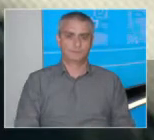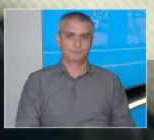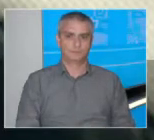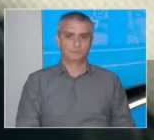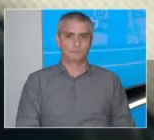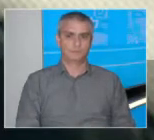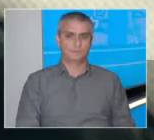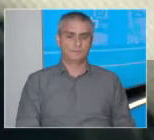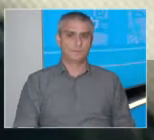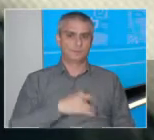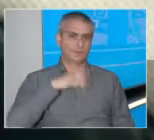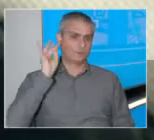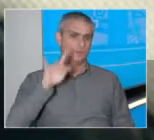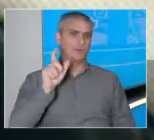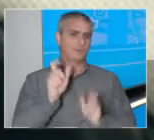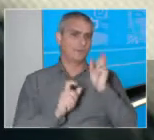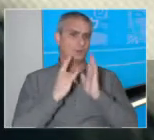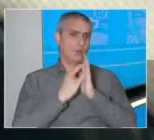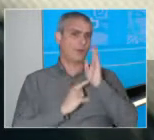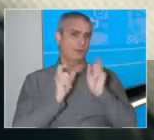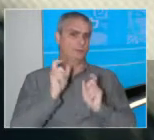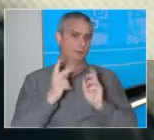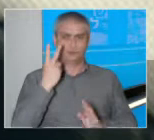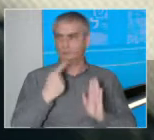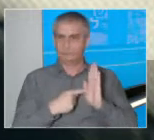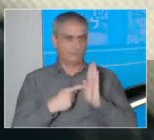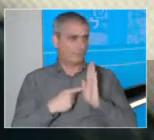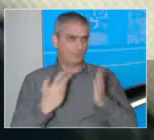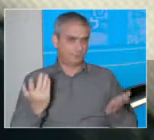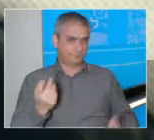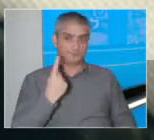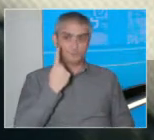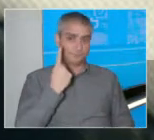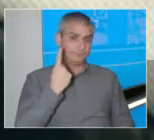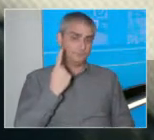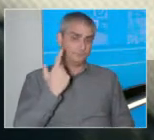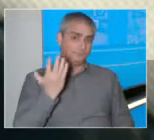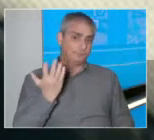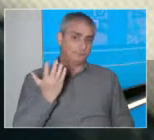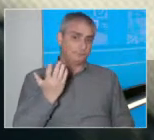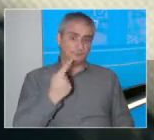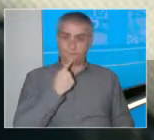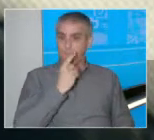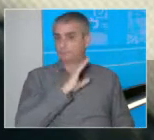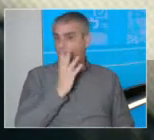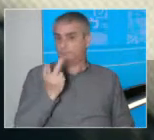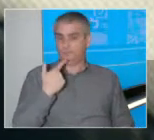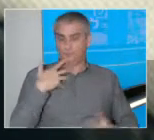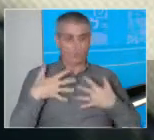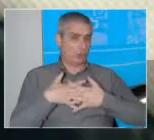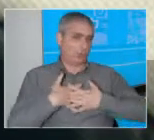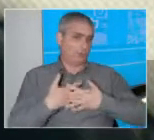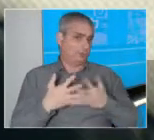אנחנו מתנגדים לחוק האזרחות. משני טעמים. אחד, טעם, נאמר, קואליציוני, ענייני,